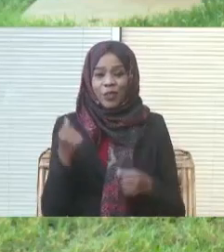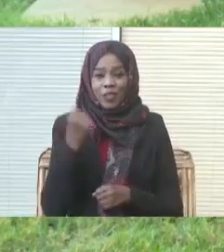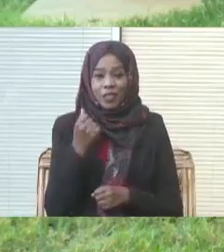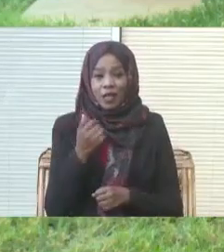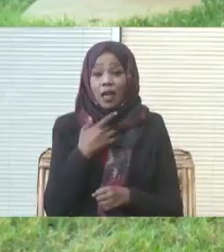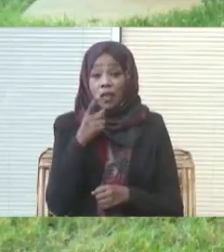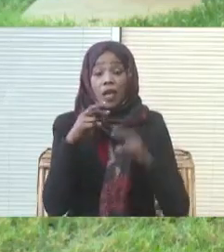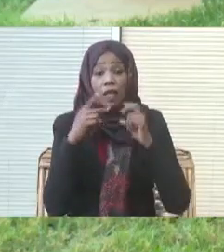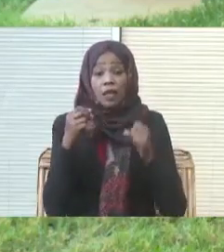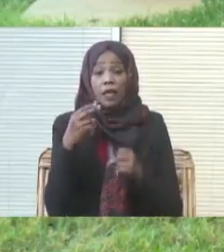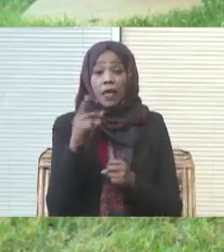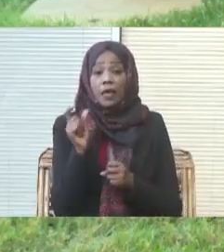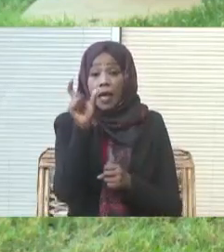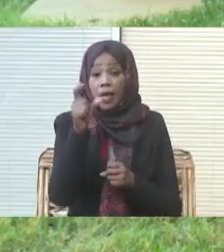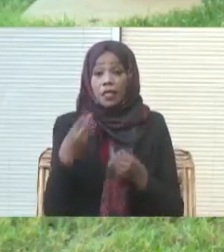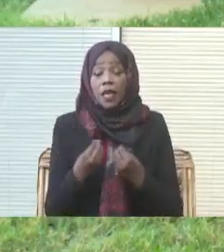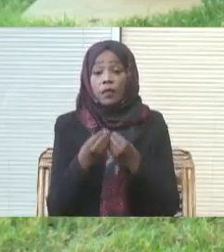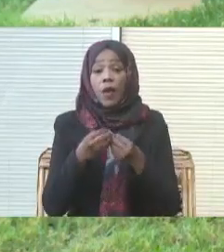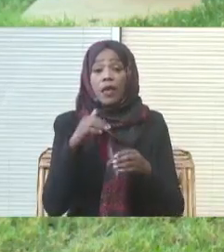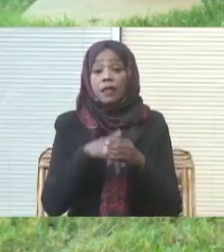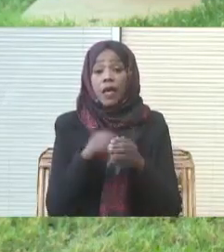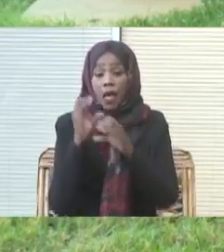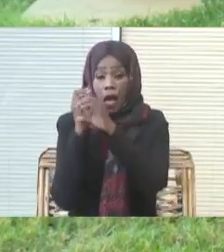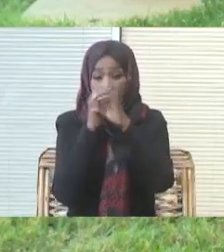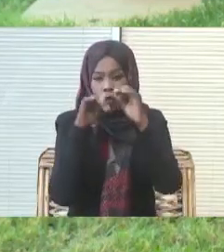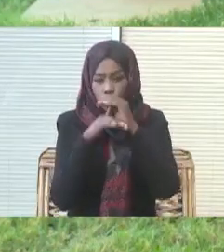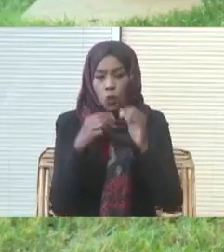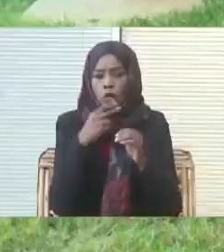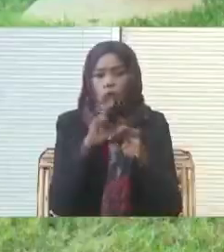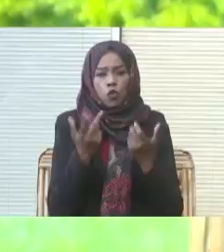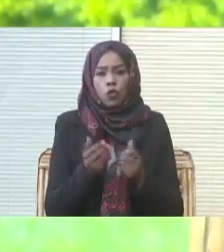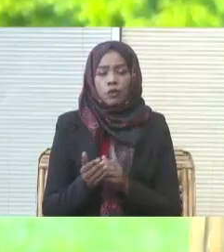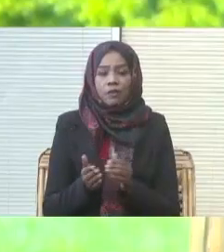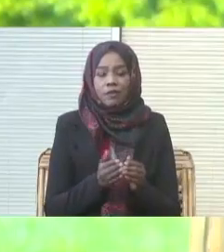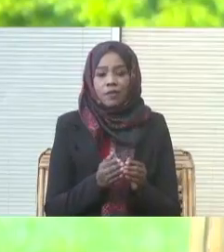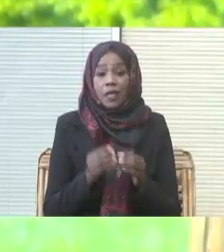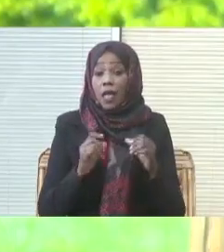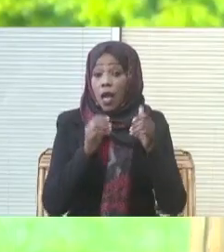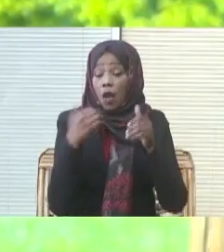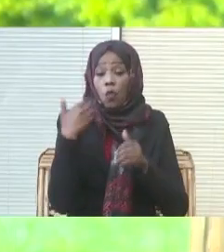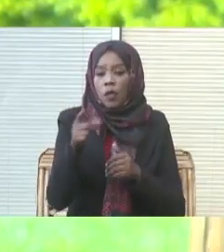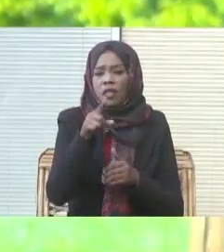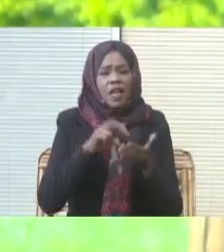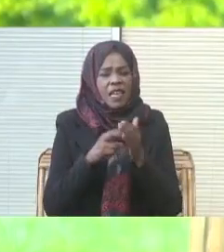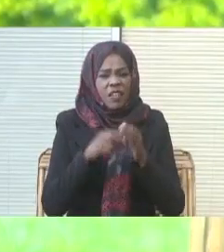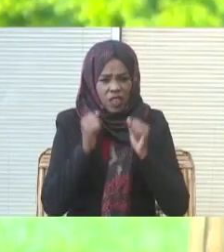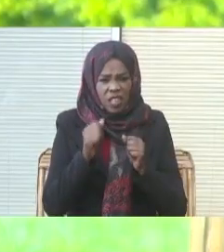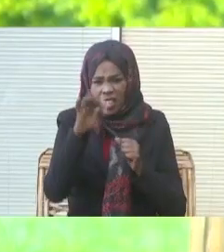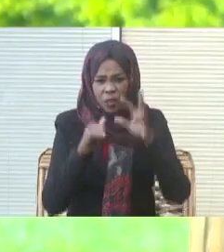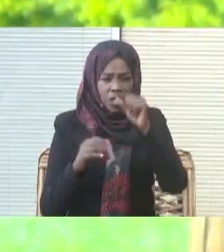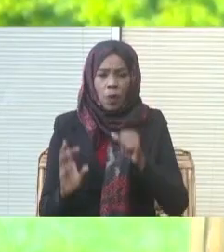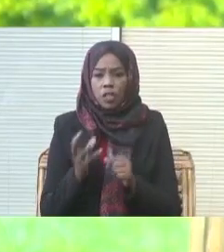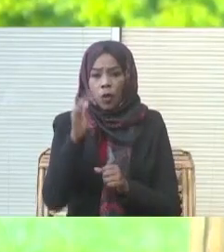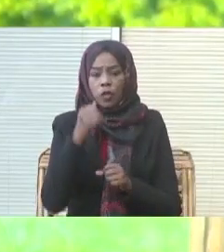بيه. وعايزاك تحكي لي عن الناس اللي كانوا مشاركين معاك داخل الفيديو نفسه طبعاً. هل هي مبادره ولا انت كيف قدرت اصلا تلين في الشباب